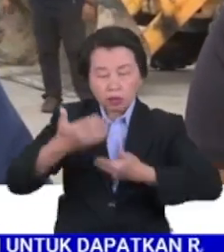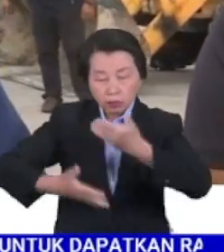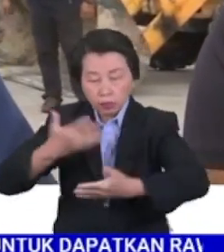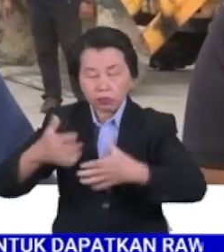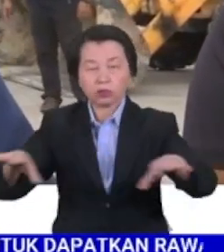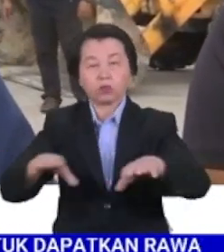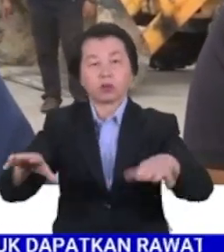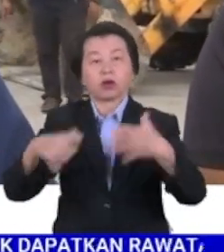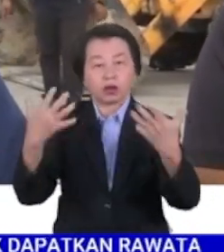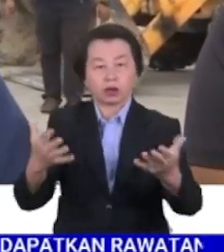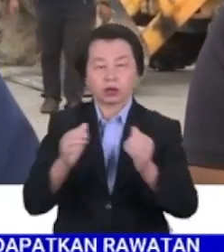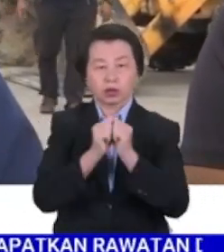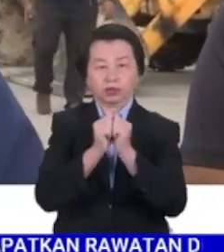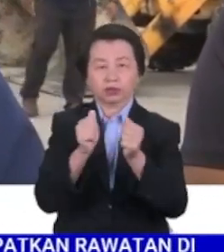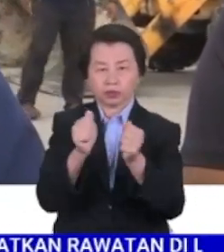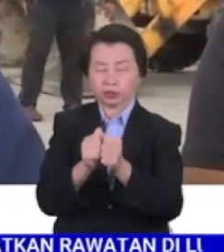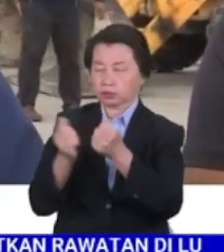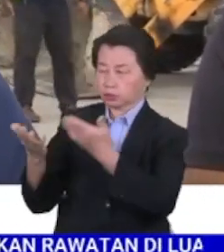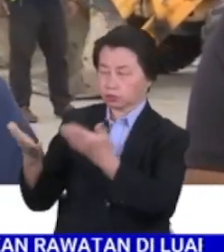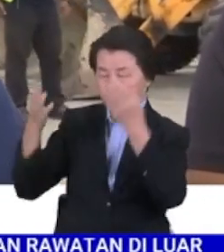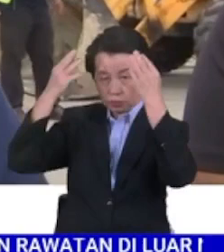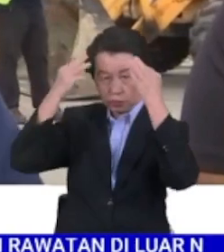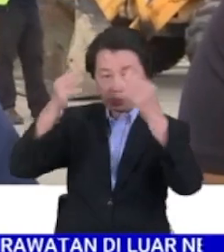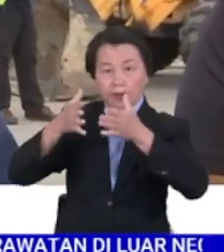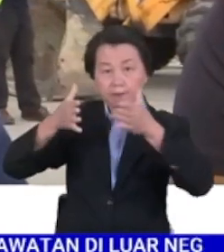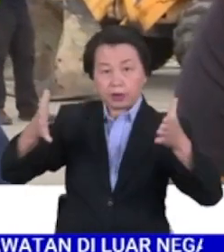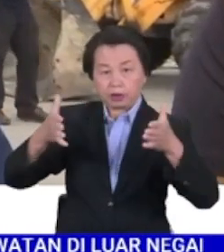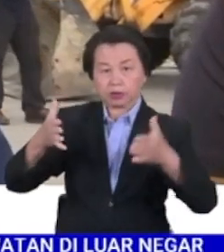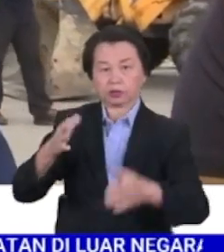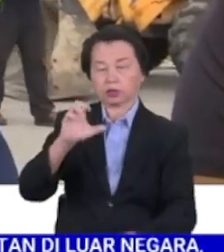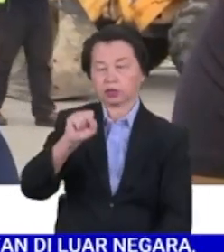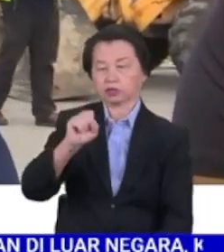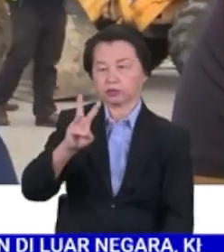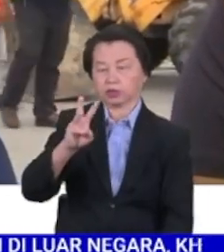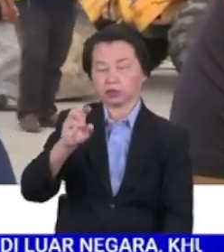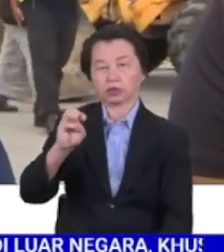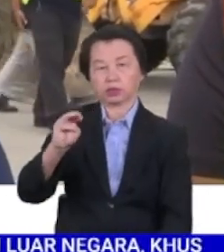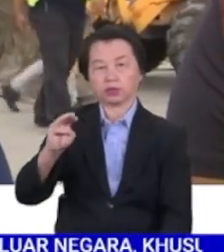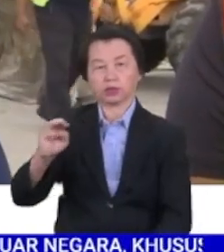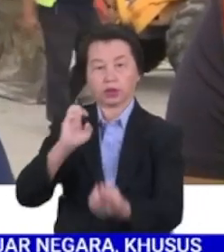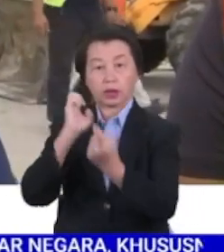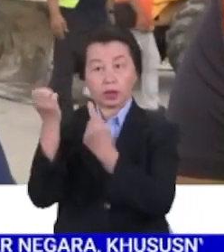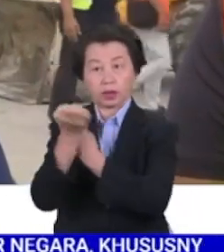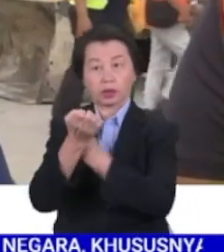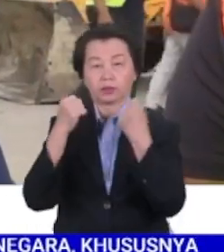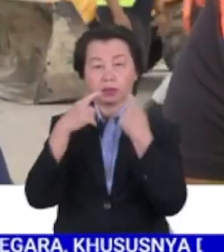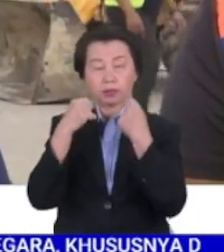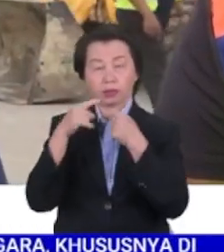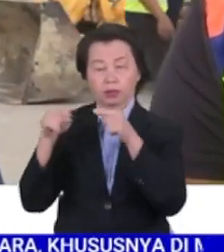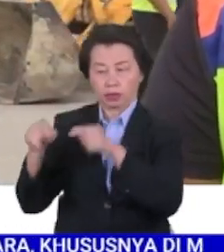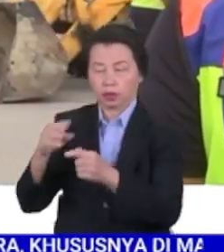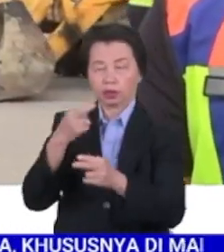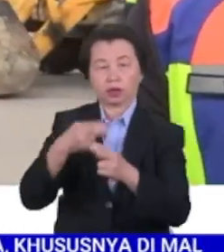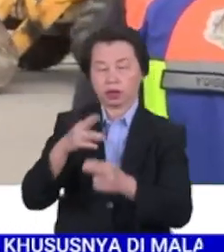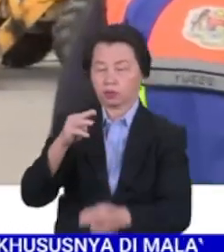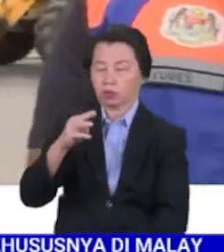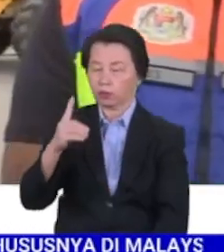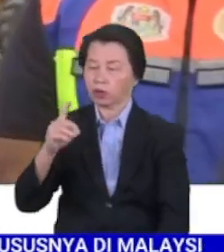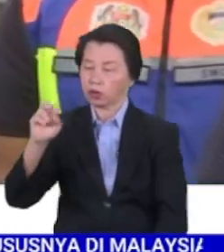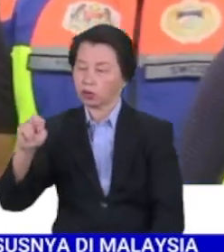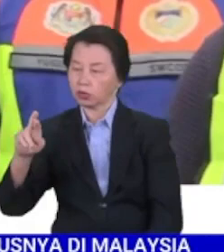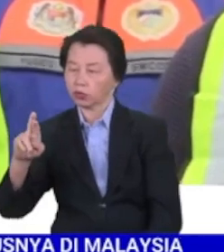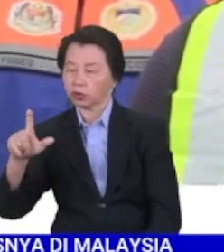ia dilakukan, kita bersama dengan Pengurus Besar Korporat SWM Environment Sdn Bhd iaitu Muhammad Nur